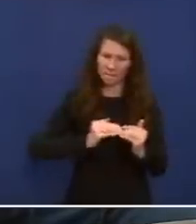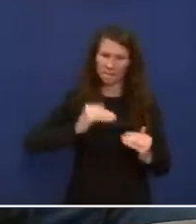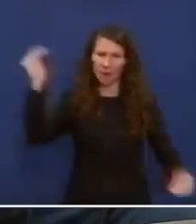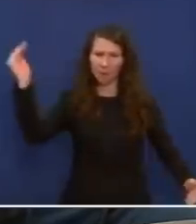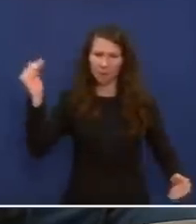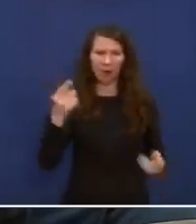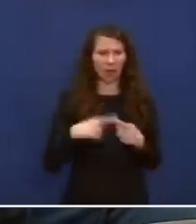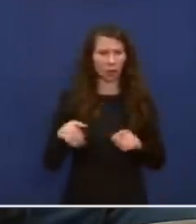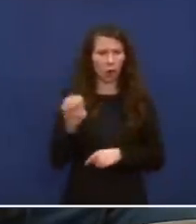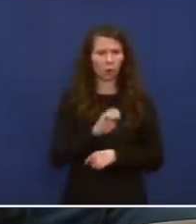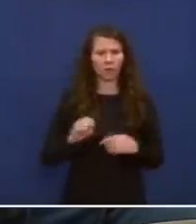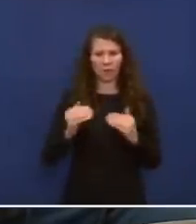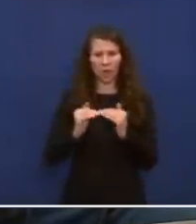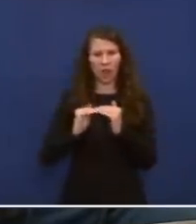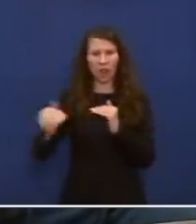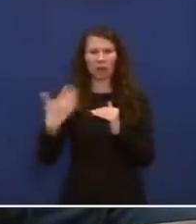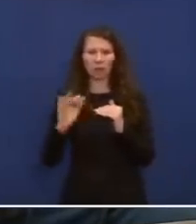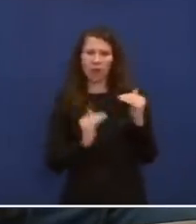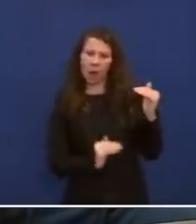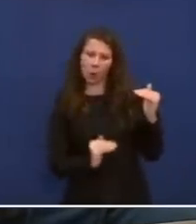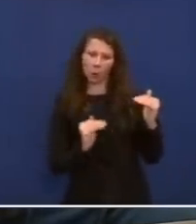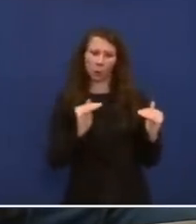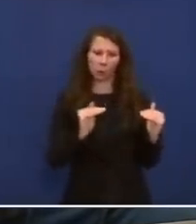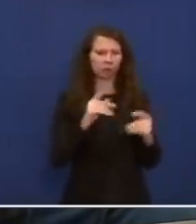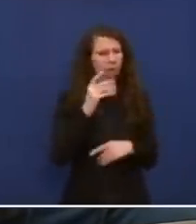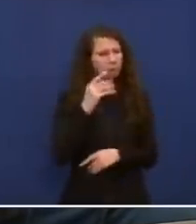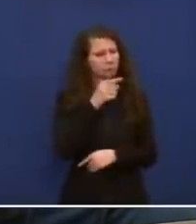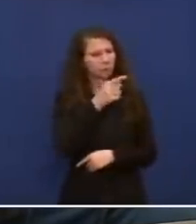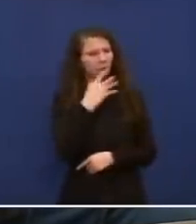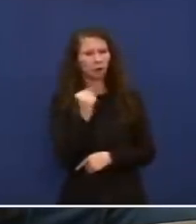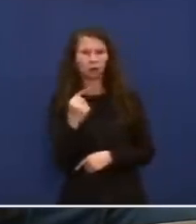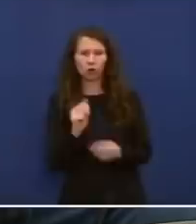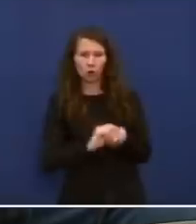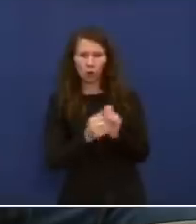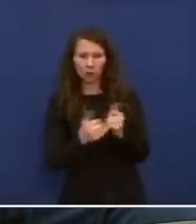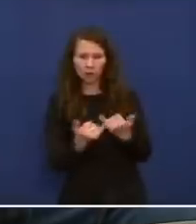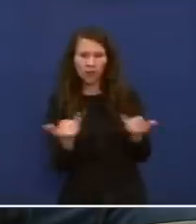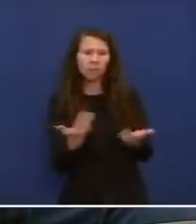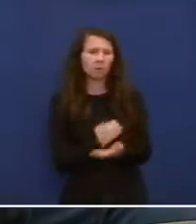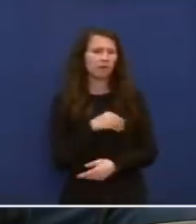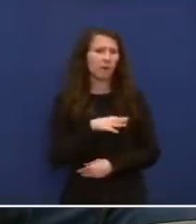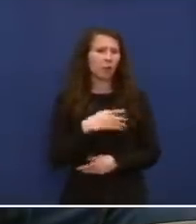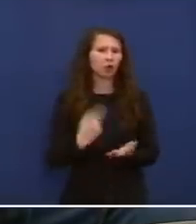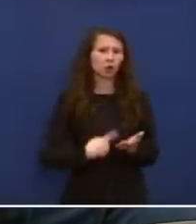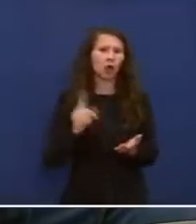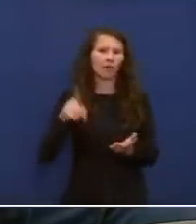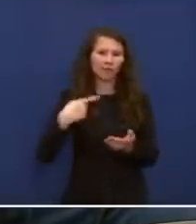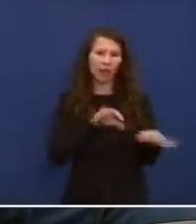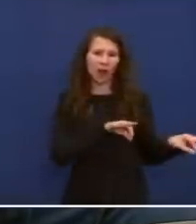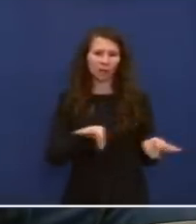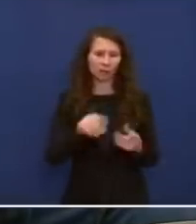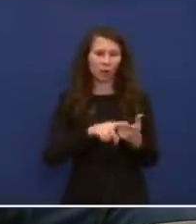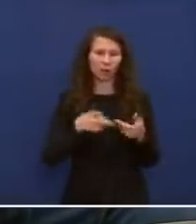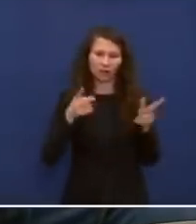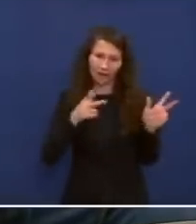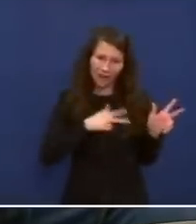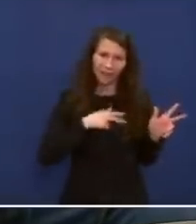denn da konkret zu tun? Also Vermögensteuer wieder einführen, eine echte Erbschaftssteuer.